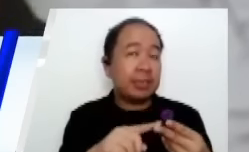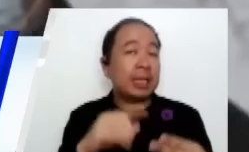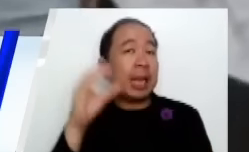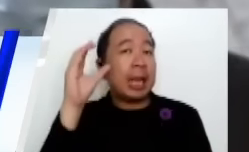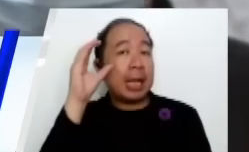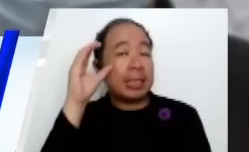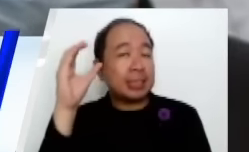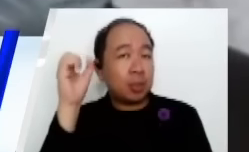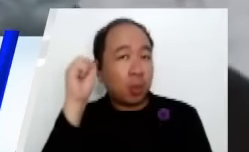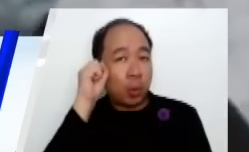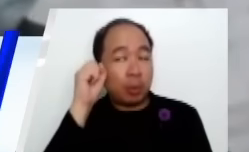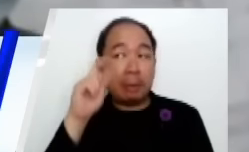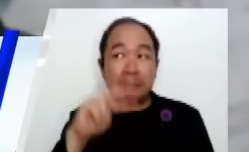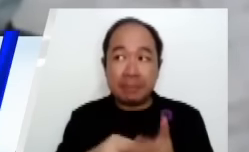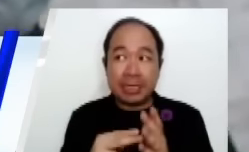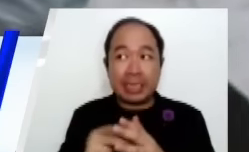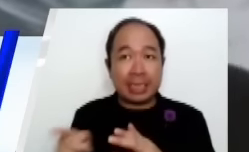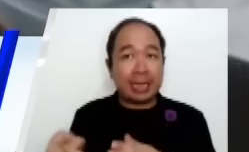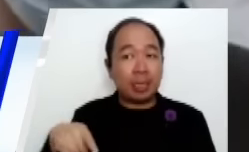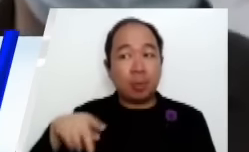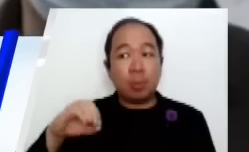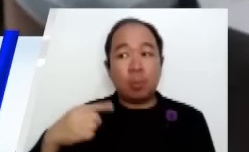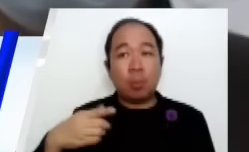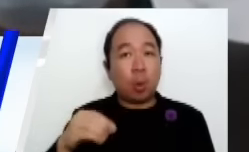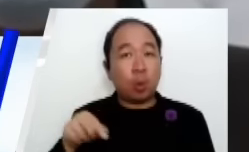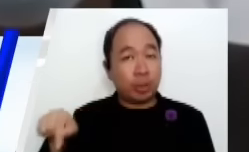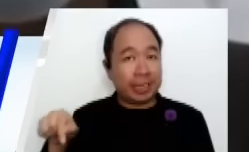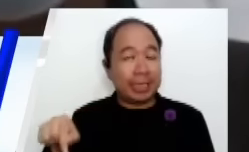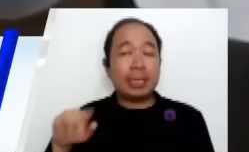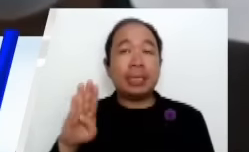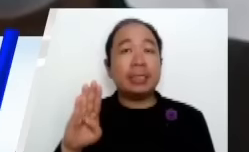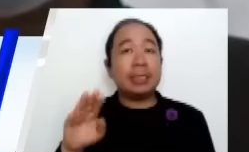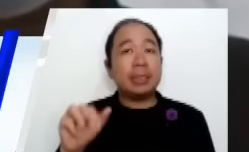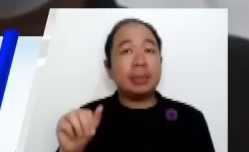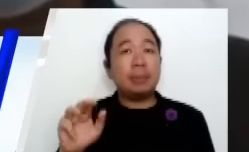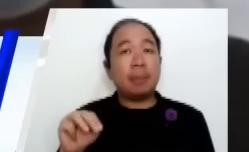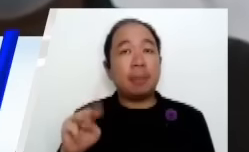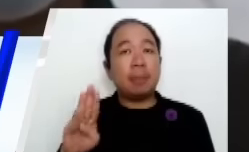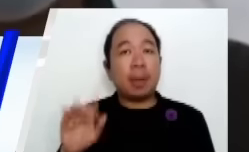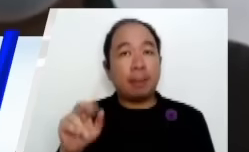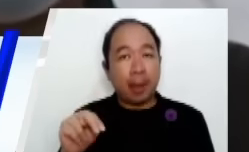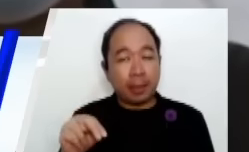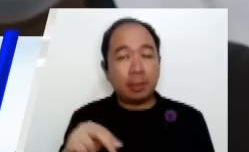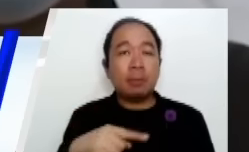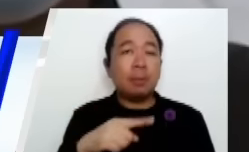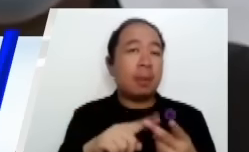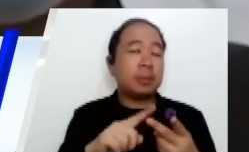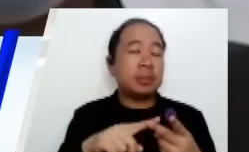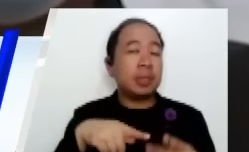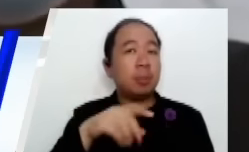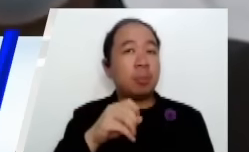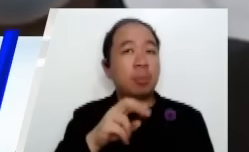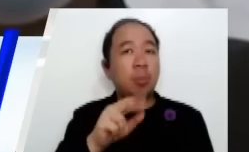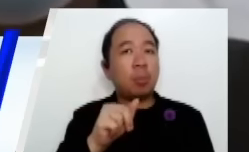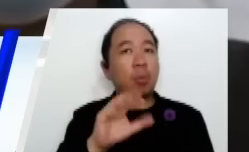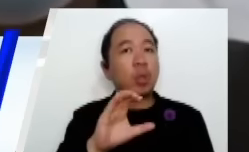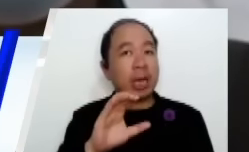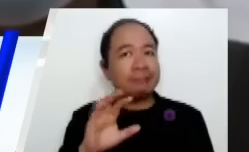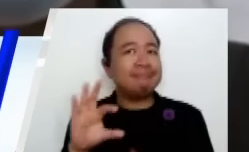and porak are closely related and remember that despite all the denials